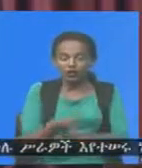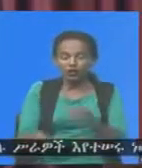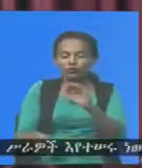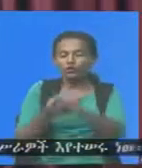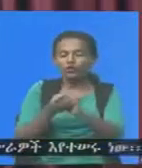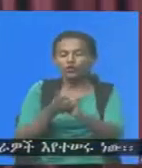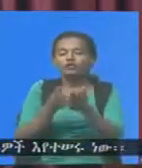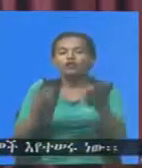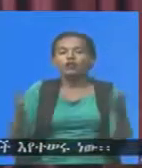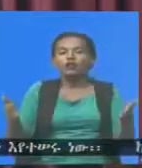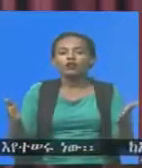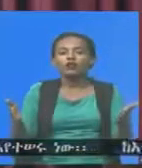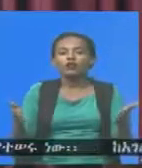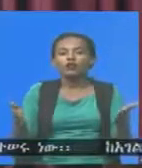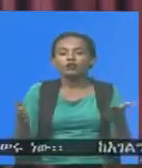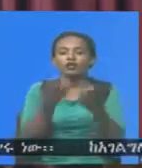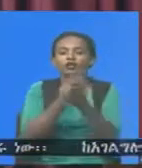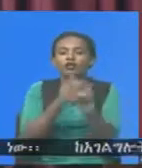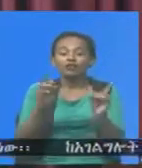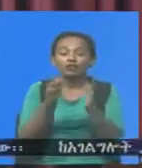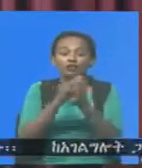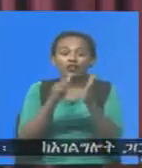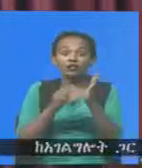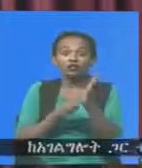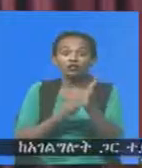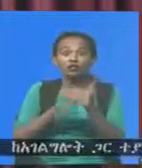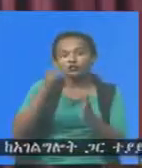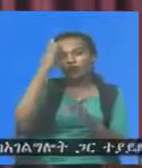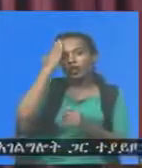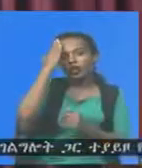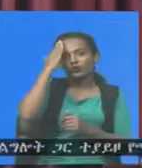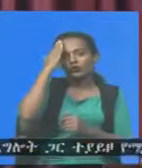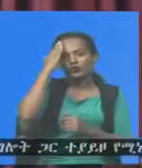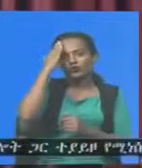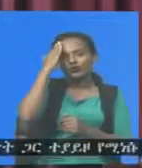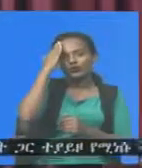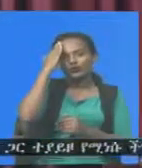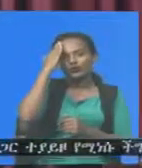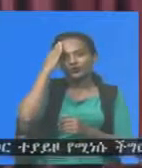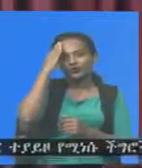ይስፋፋል። የፍትህ ስርዓታችን ያለበት ደግሞ ታውቁታላችሁ።